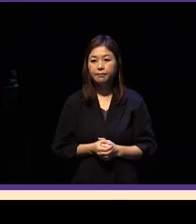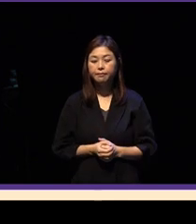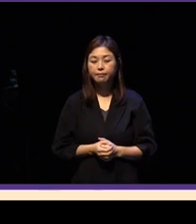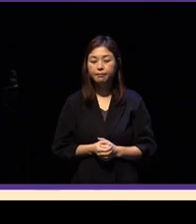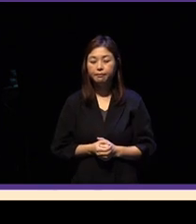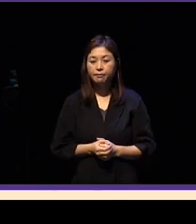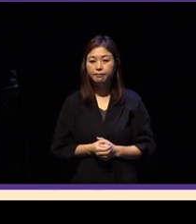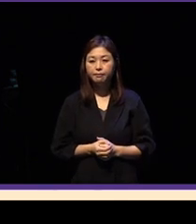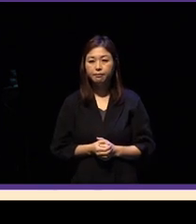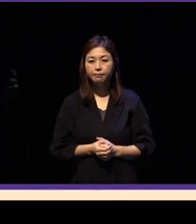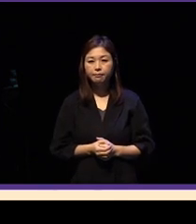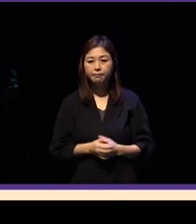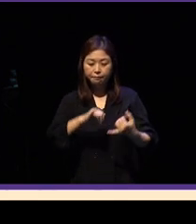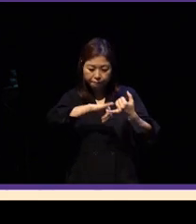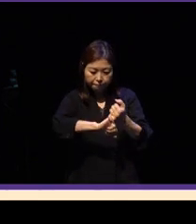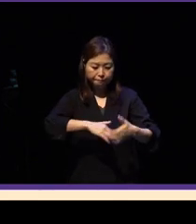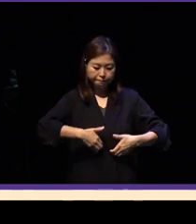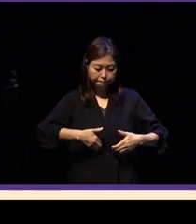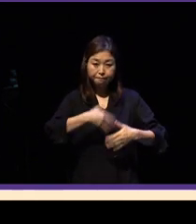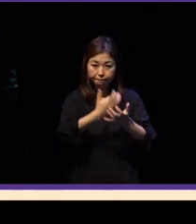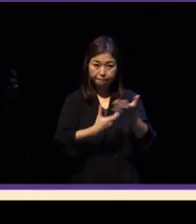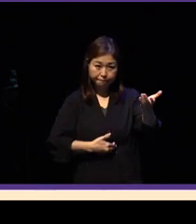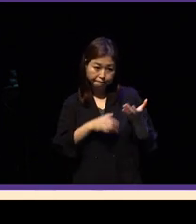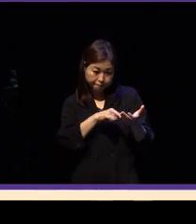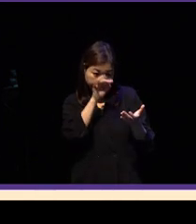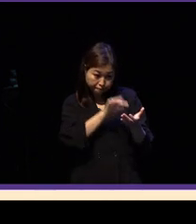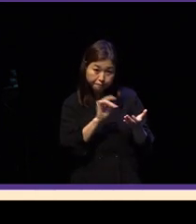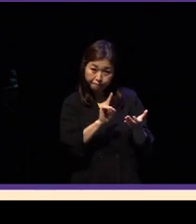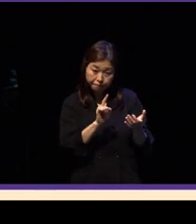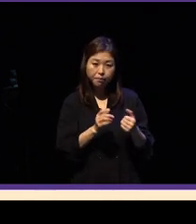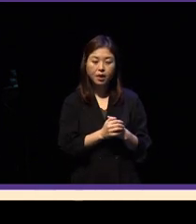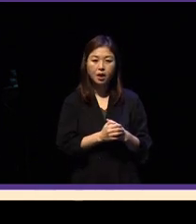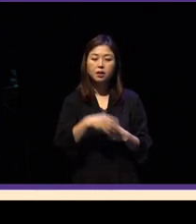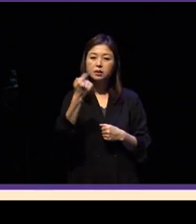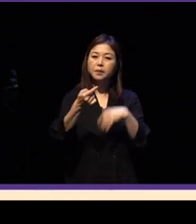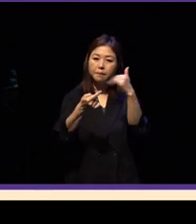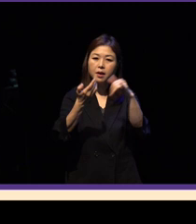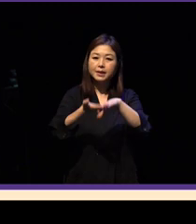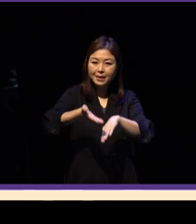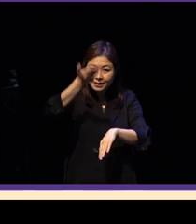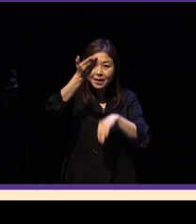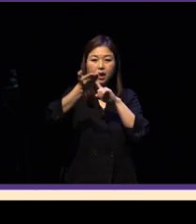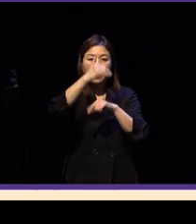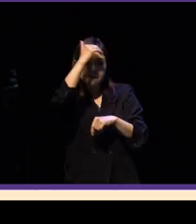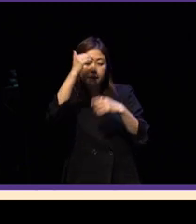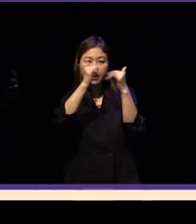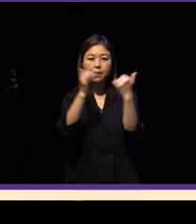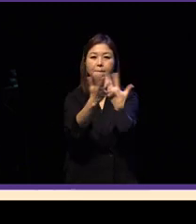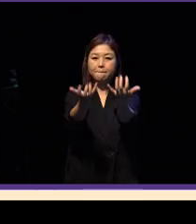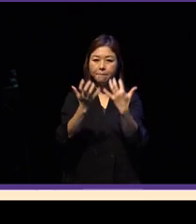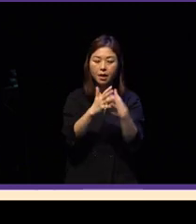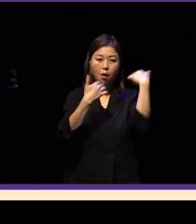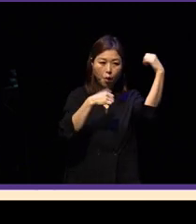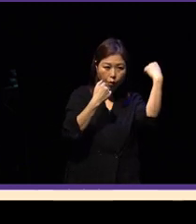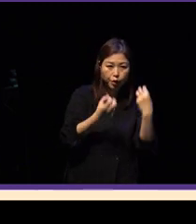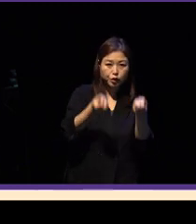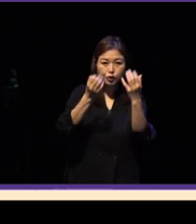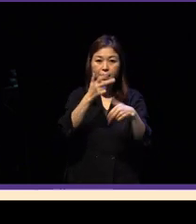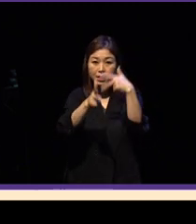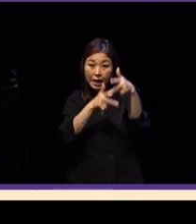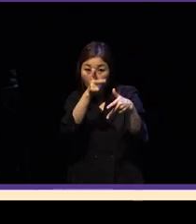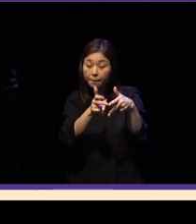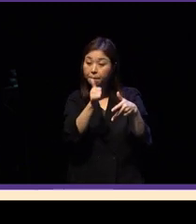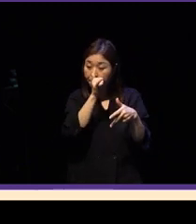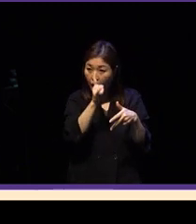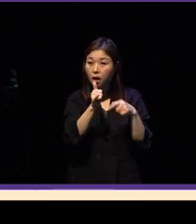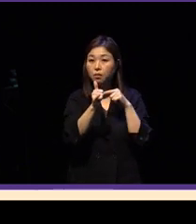그리고 필수 제출 자료 중에 보시면은 1,000명 이상의 관람객이 입장할 이제 공연이나 축제 사업이 포함되는